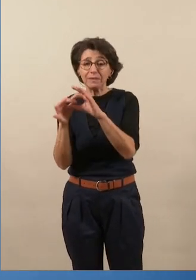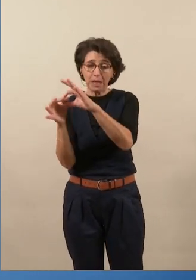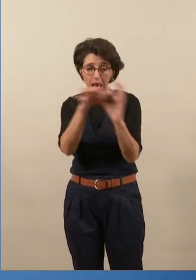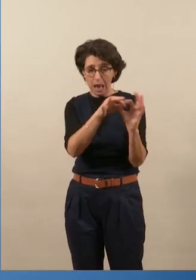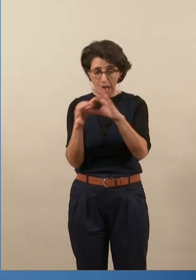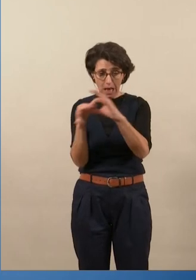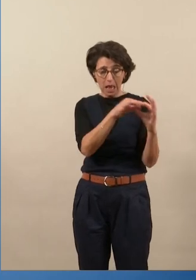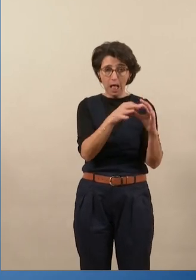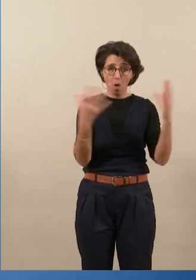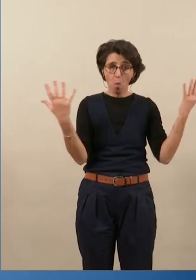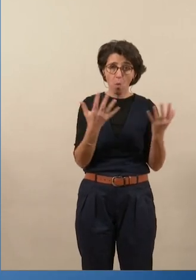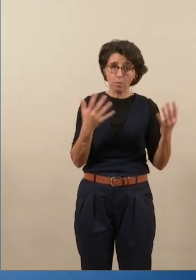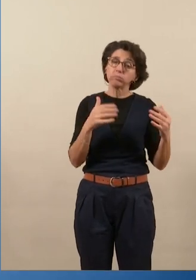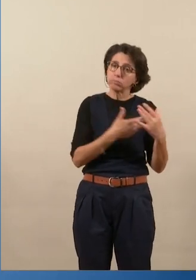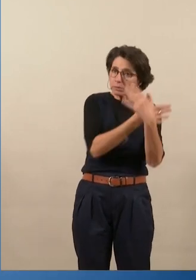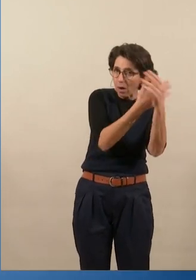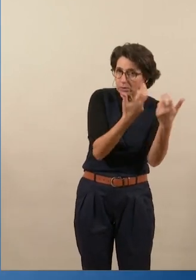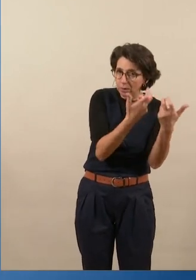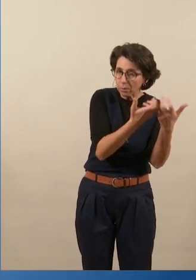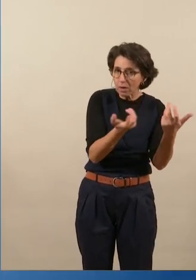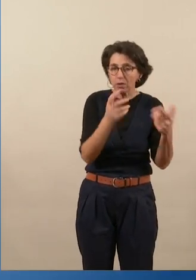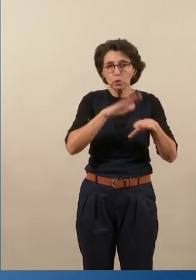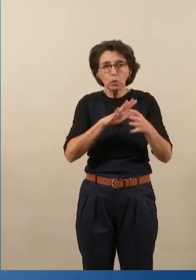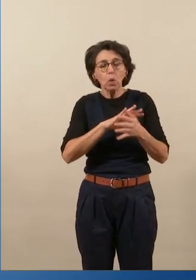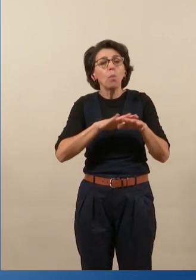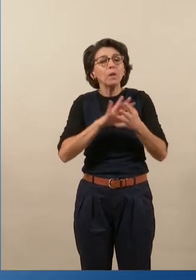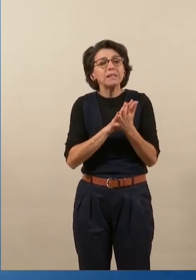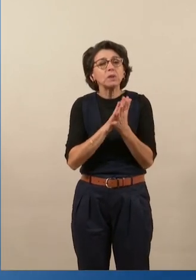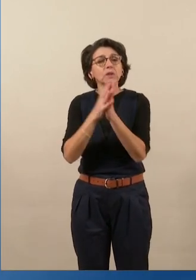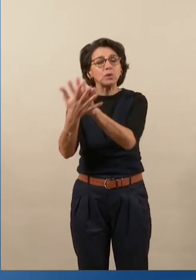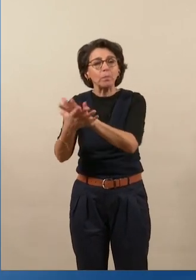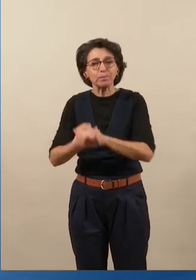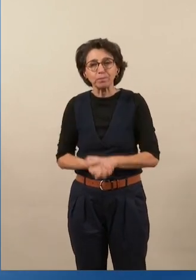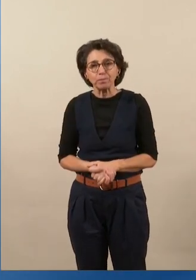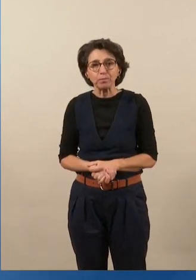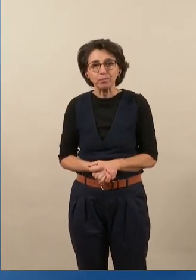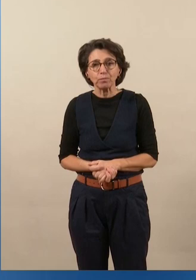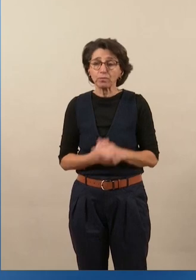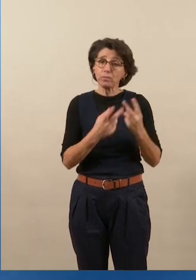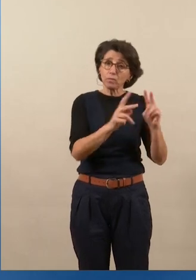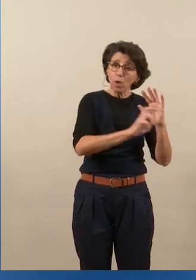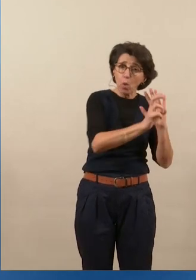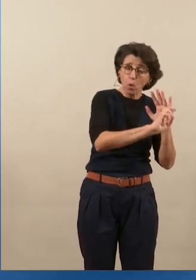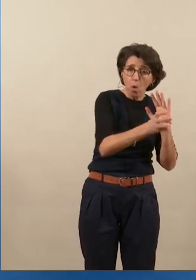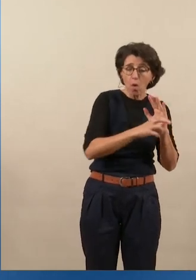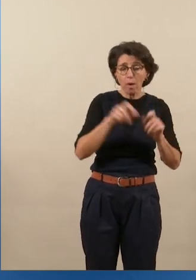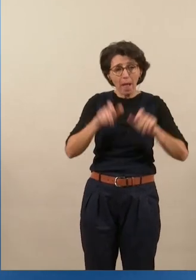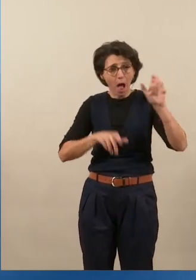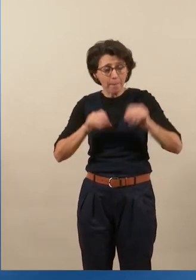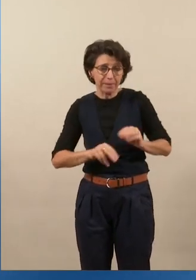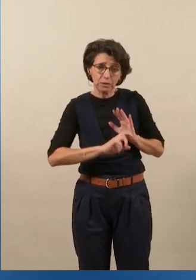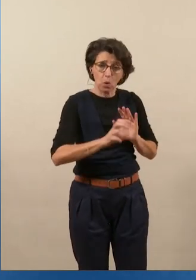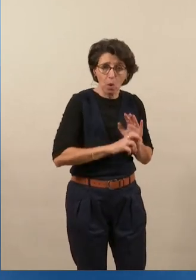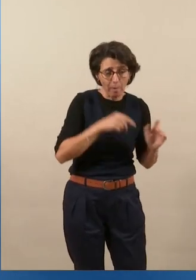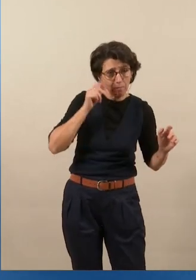qu'avec la métropole dans le cadre des politiques de transition la ville de Grenoble les grenobloises et les Grenoblois ne sont pas isolés